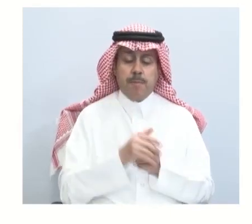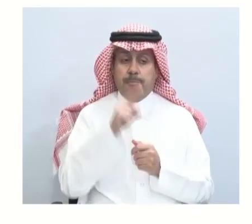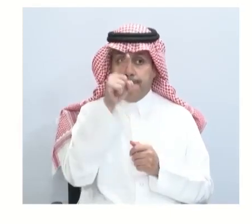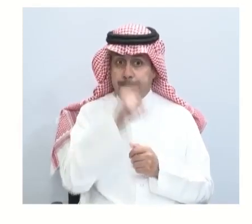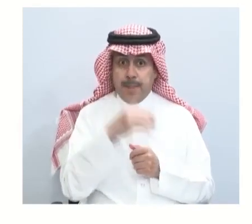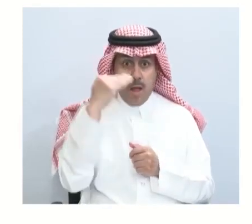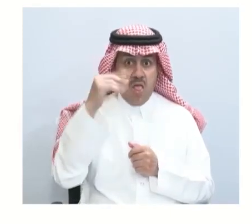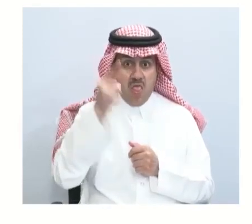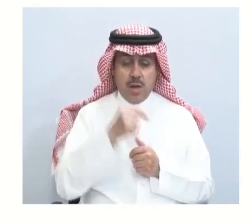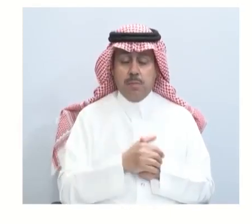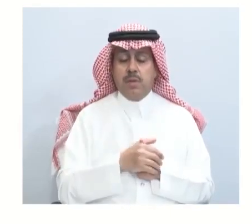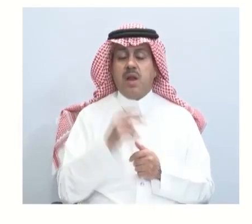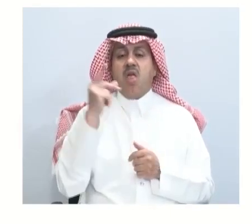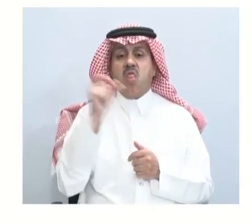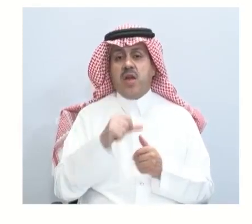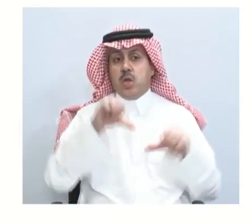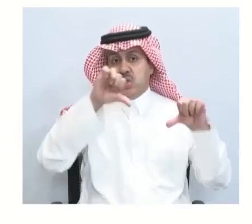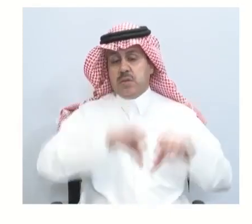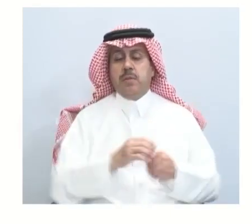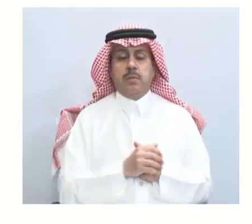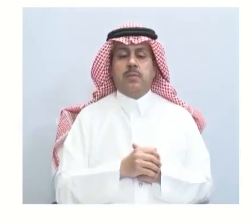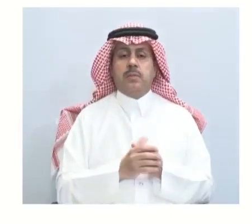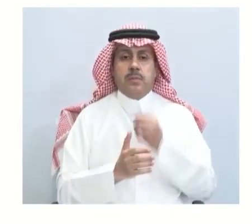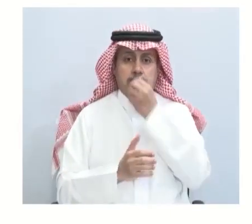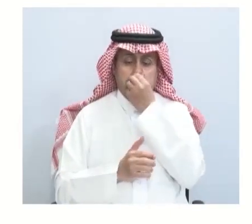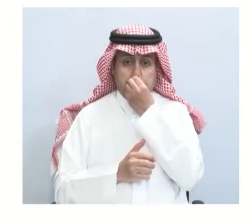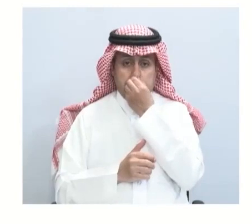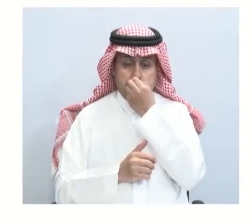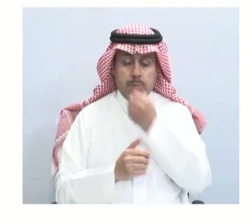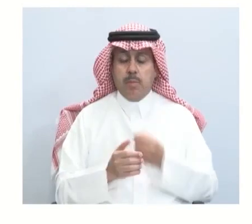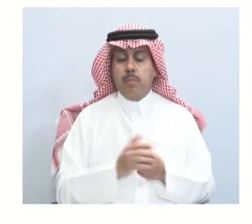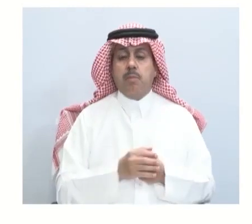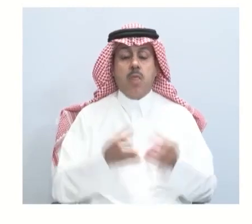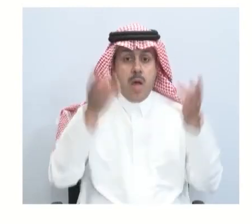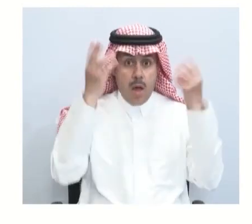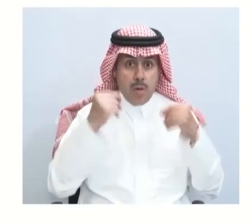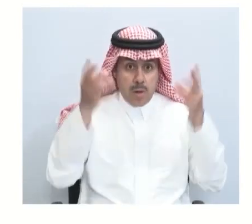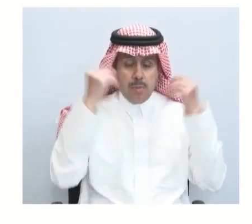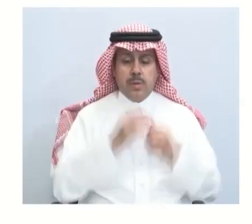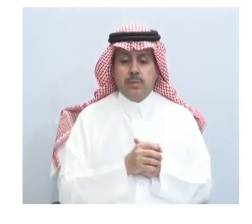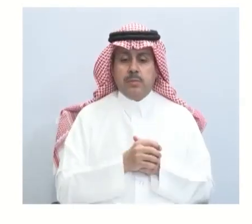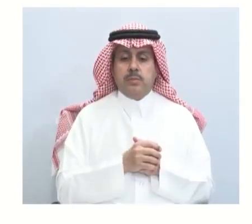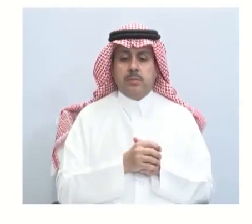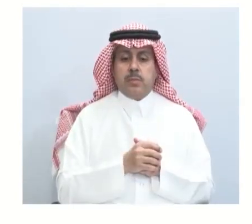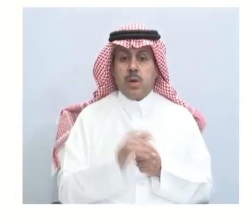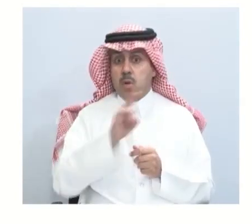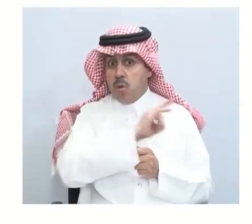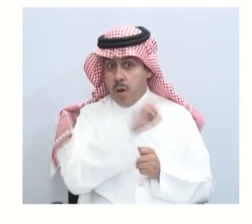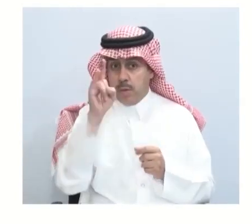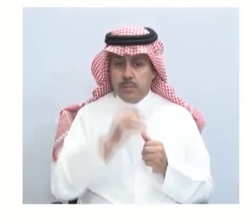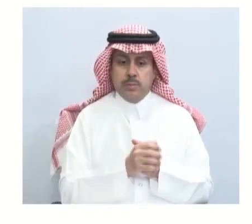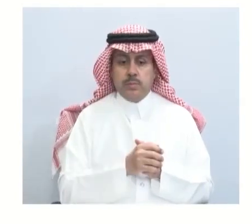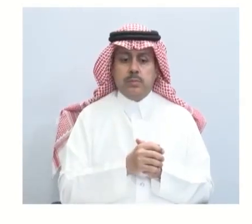من الظن وماذا يراد بالظن وماذا اخذنا كذلك من مما ينهى عنه